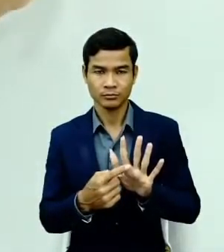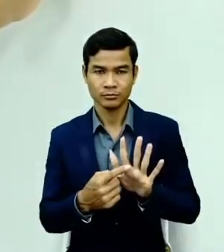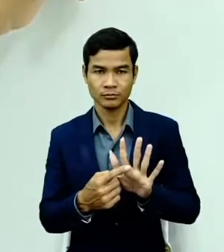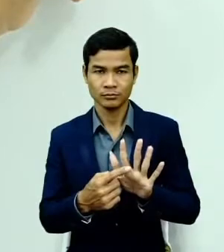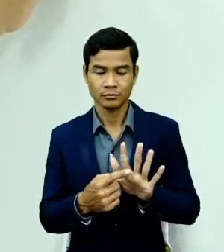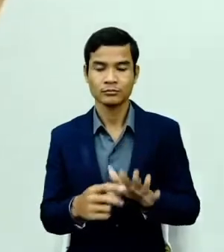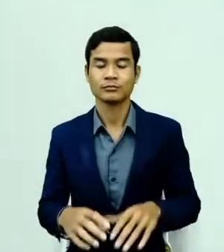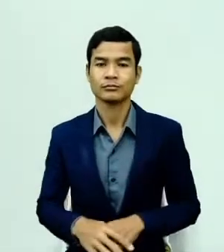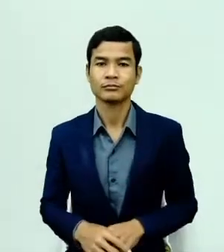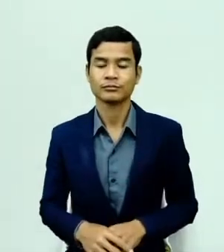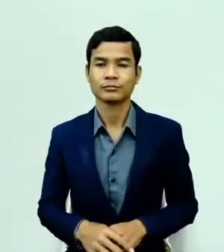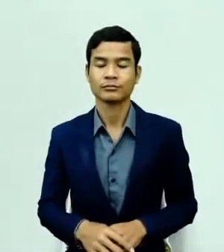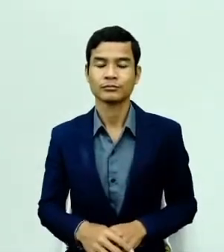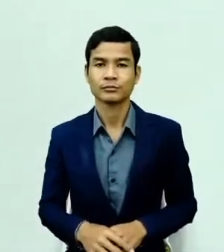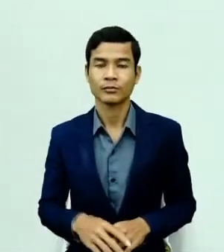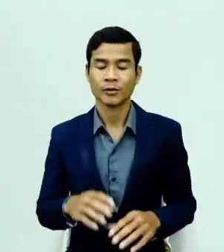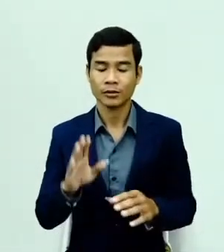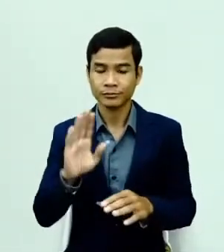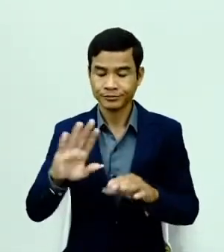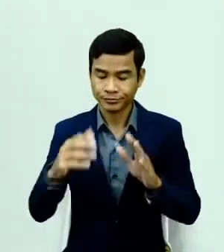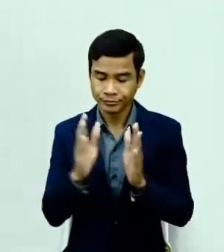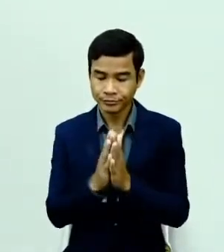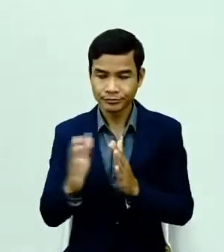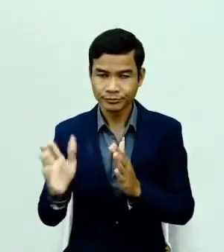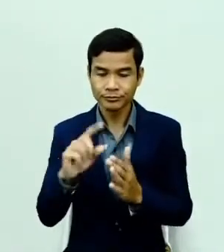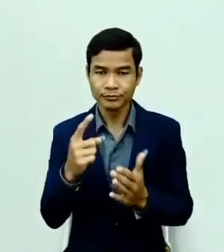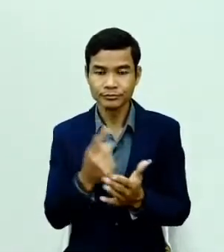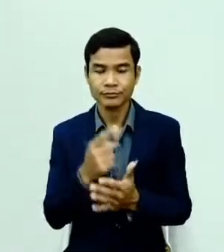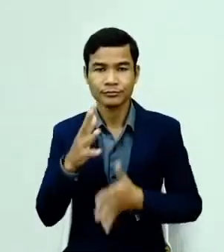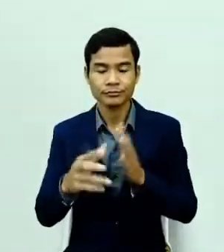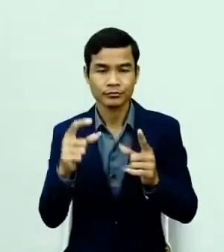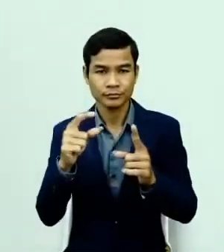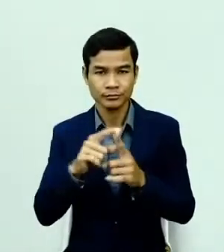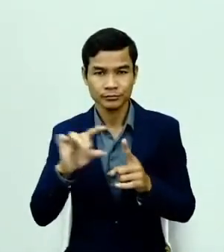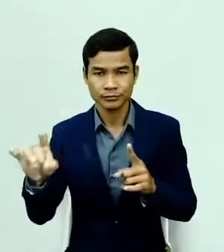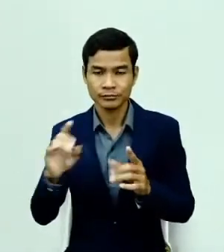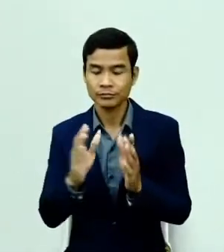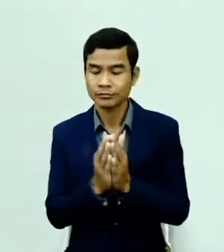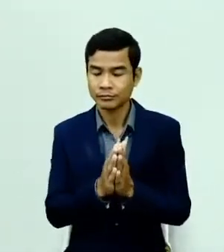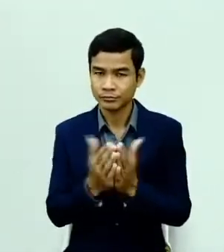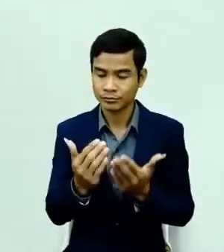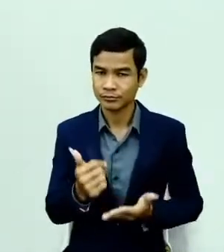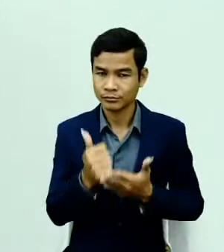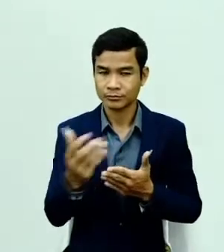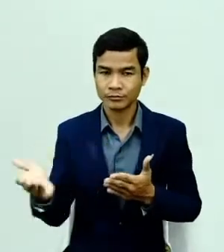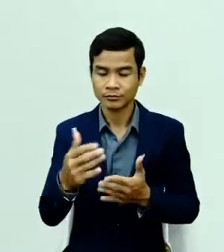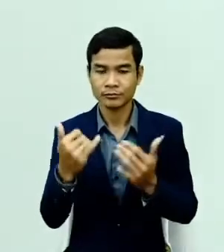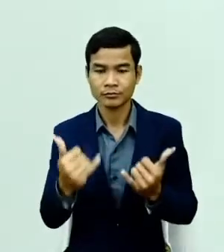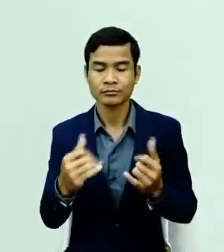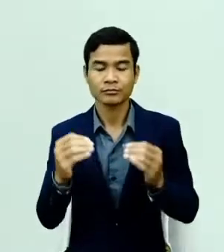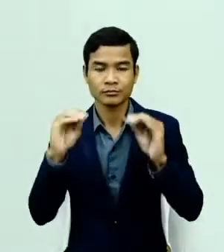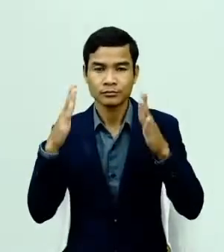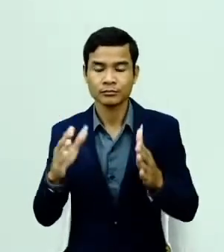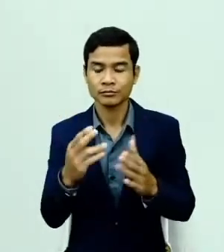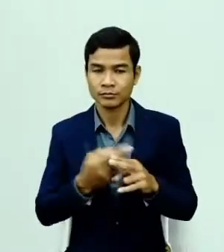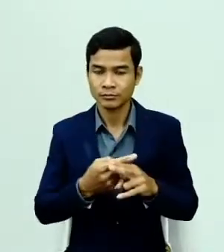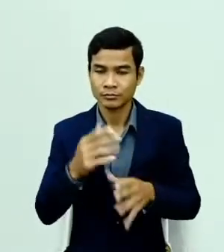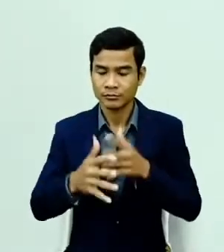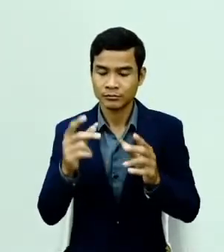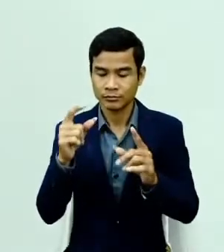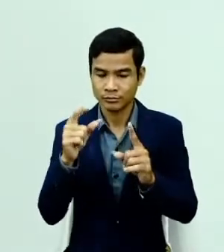គឺអរគុណកូនកូនដែលបានចូលរួមអានជៀងនៅក្នុងសិភៅជំនួយរបស់យើងឥឡូវនេះអ្នកគ្រូនិងកូនកូនទៅវឹកហាត់អានជៀង